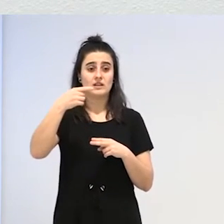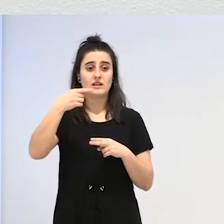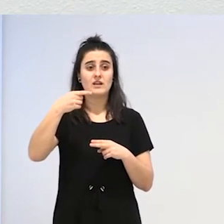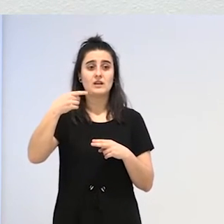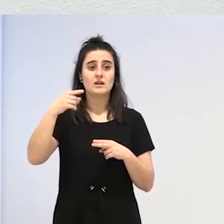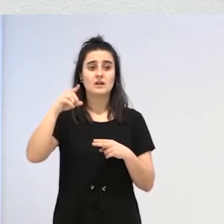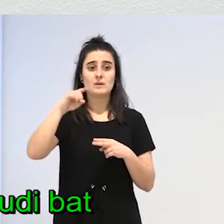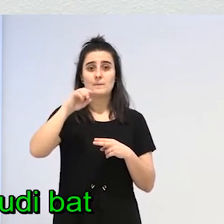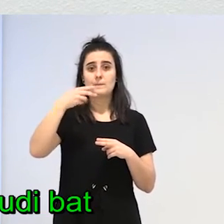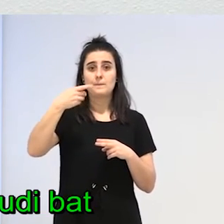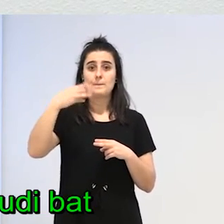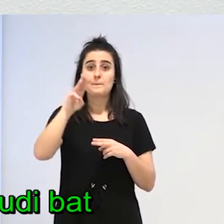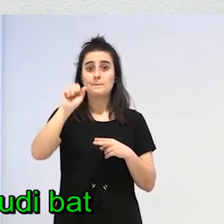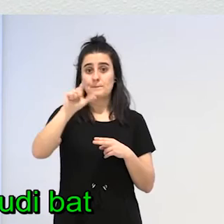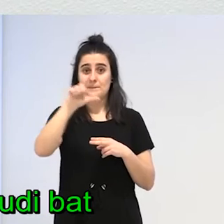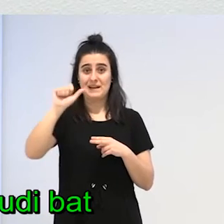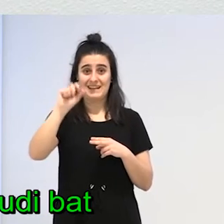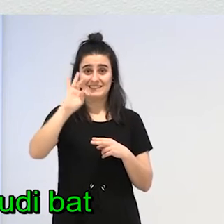ziren, batez ere